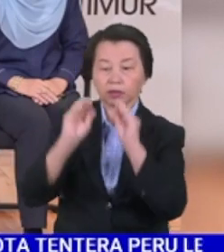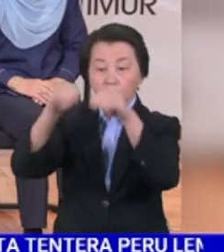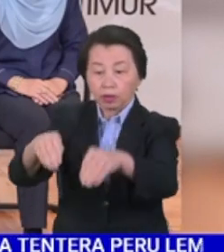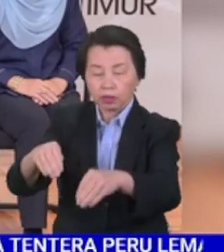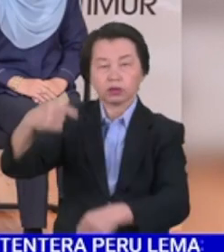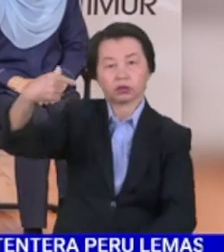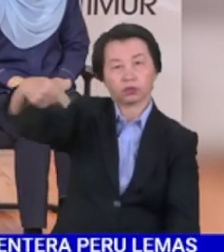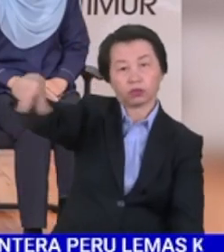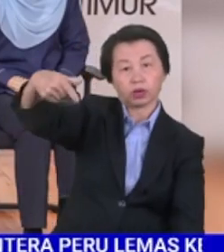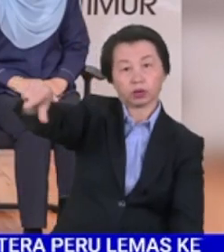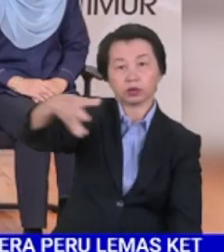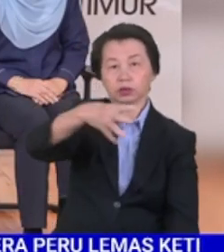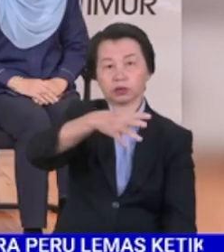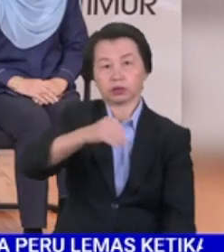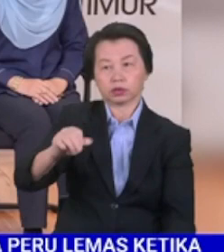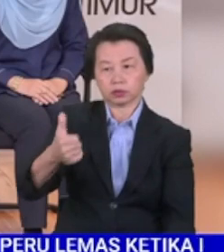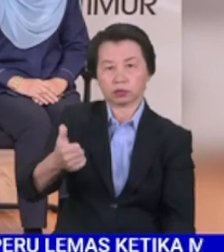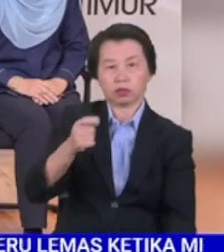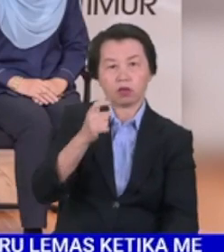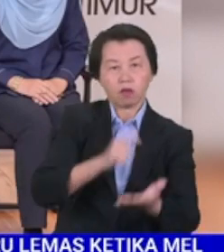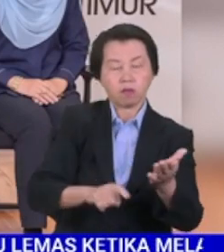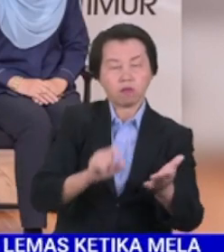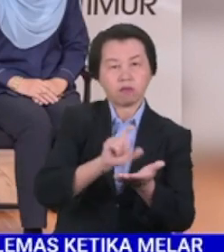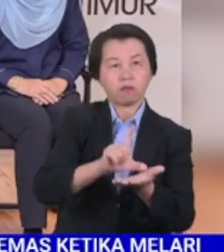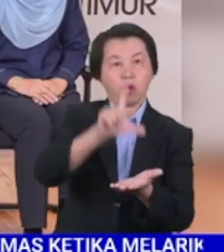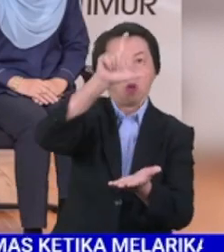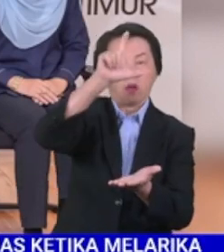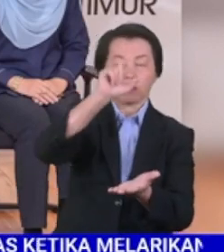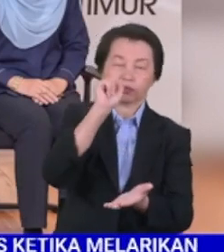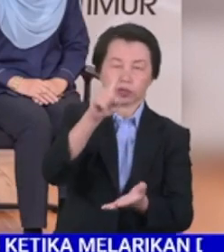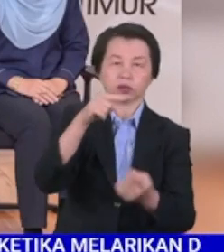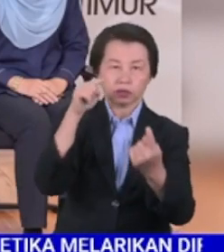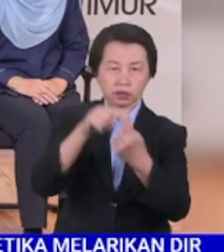yang berkualiti dan bernilai tinggi ke negeri itu.